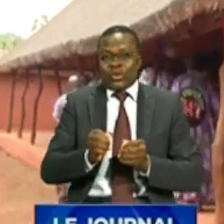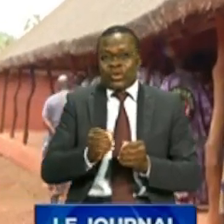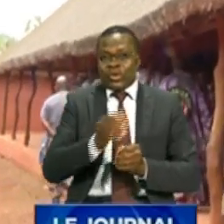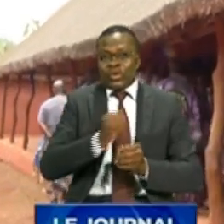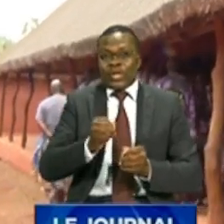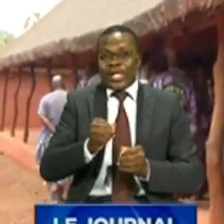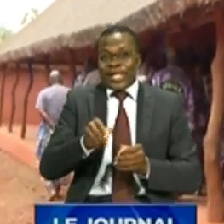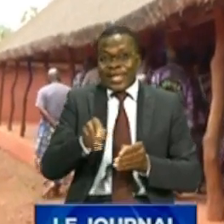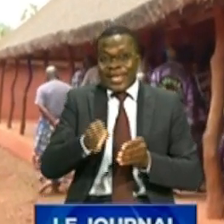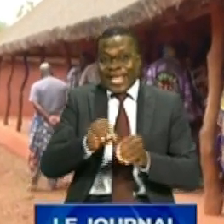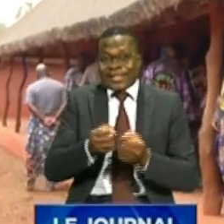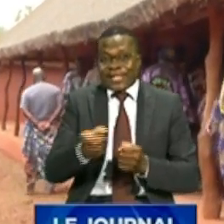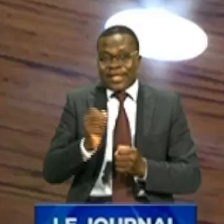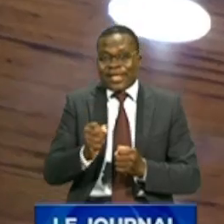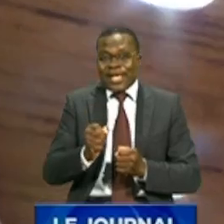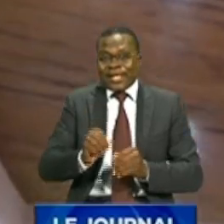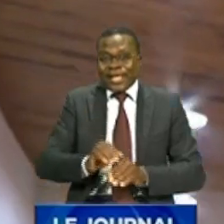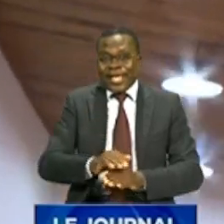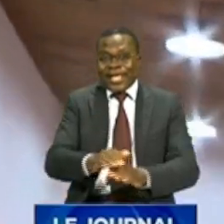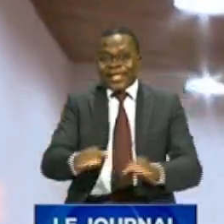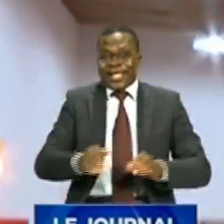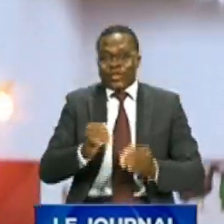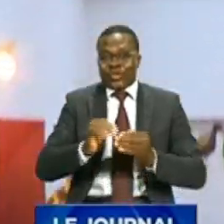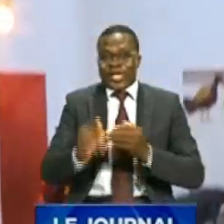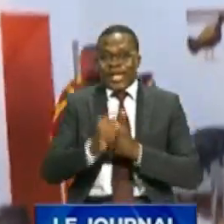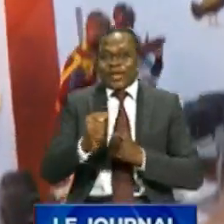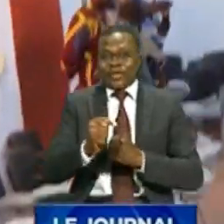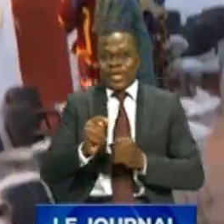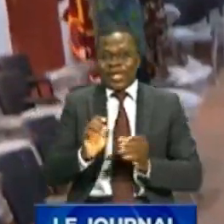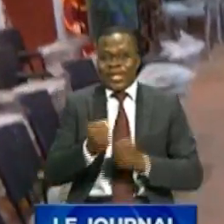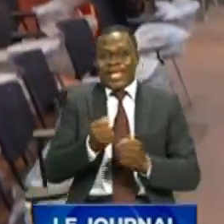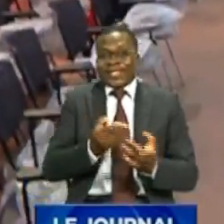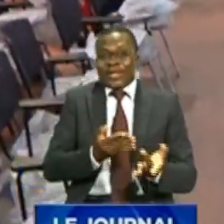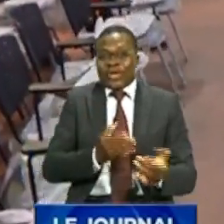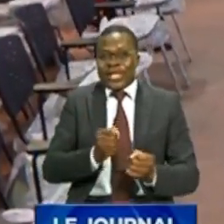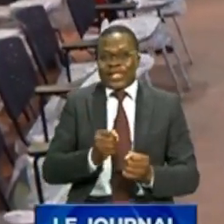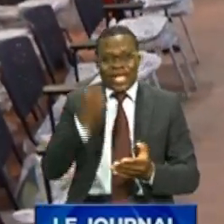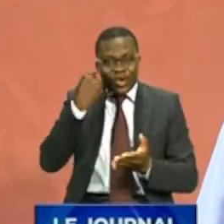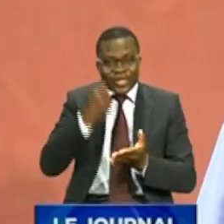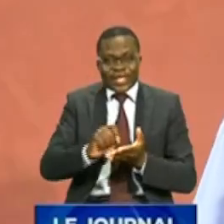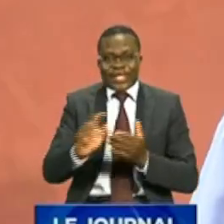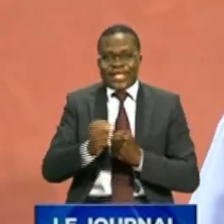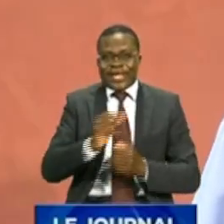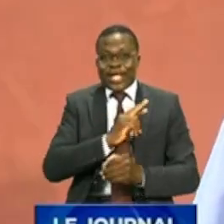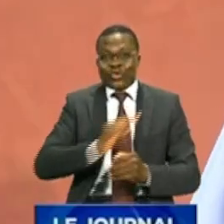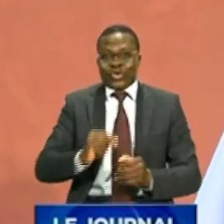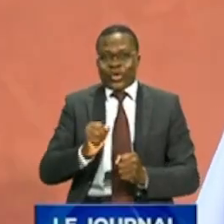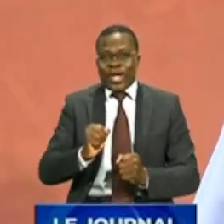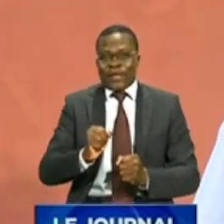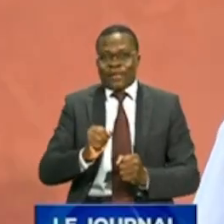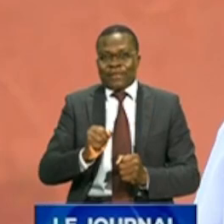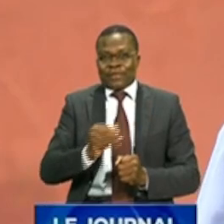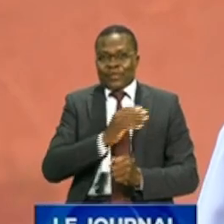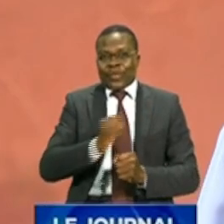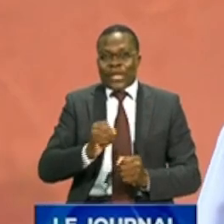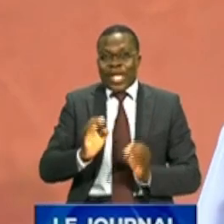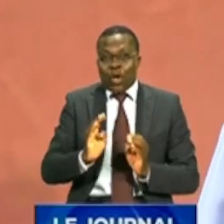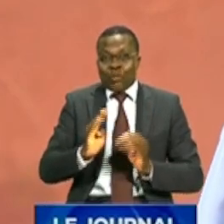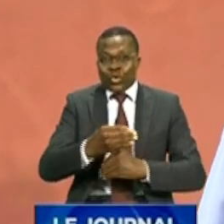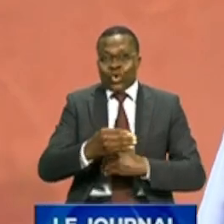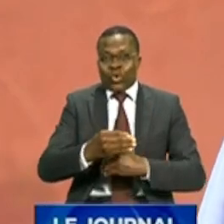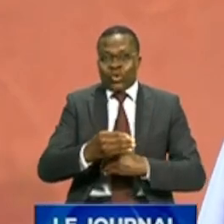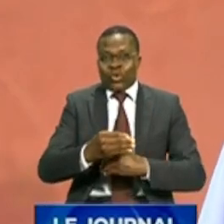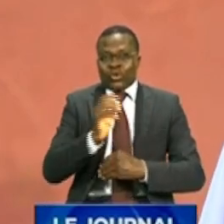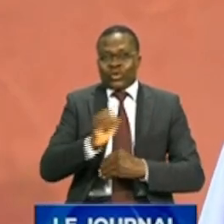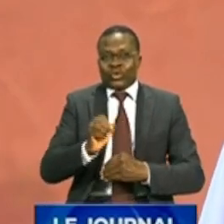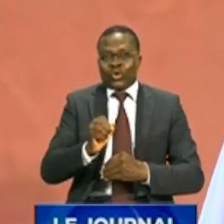La djalala est étendue également la salle d'attente, le secrétariat du roi, et puis un bureau